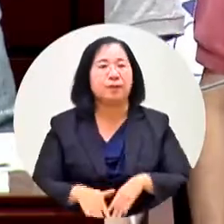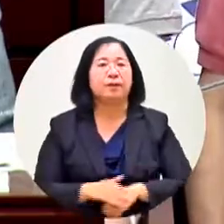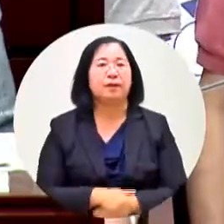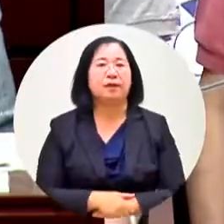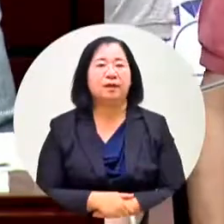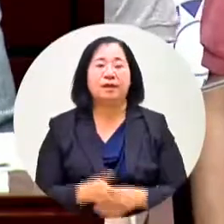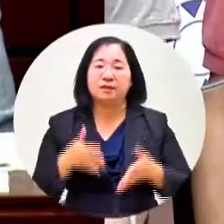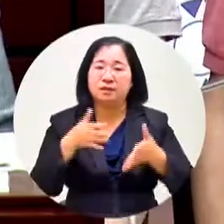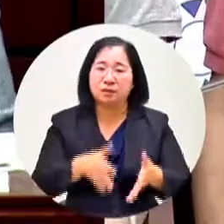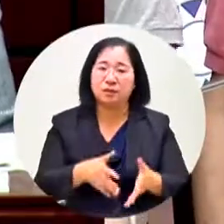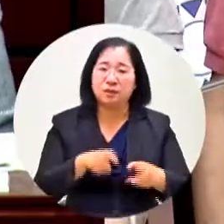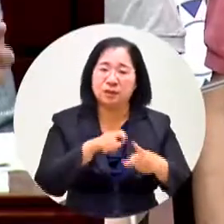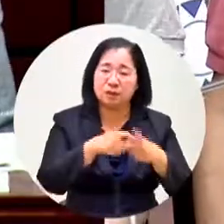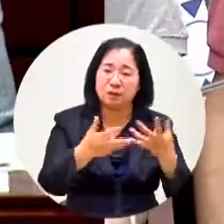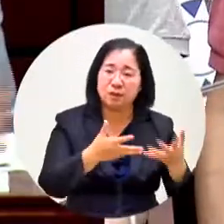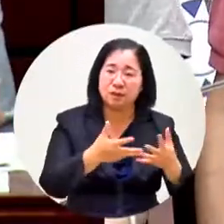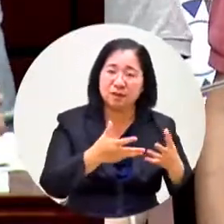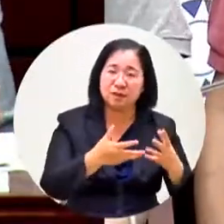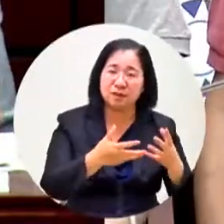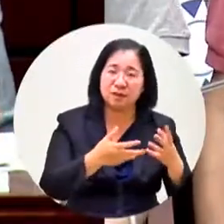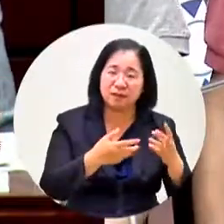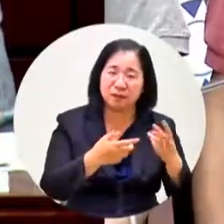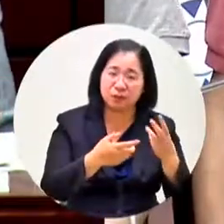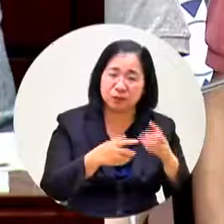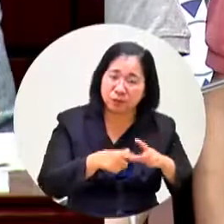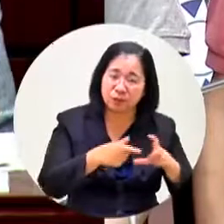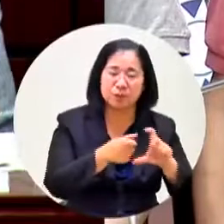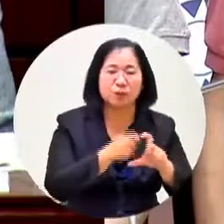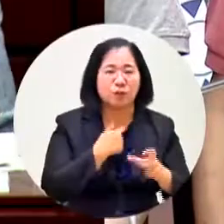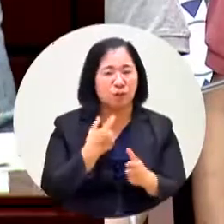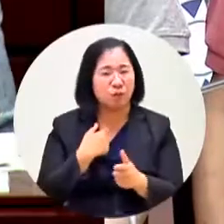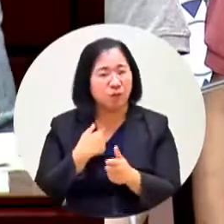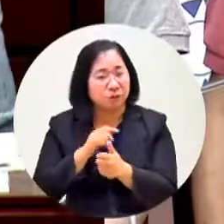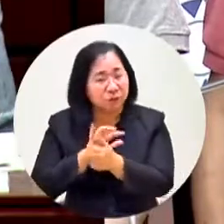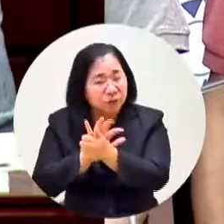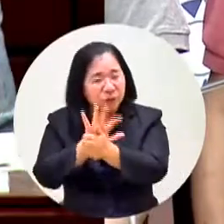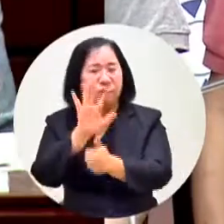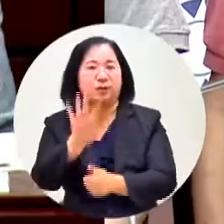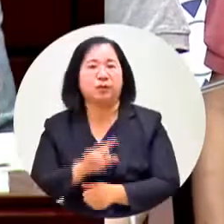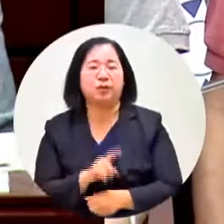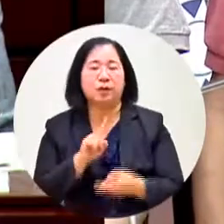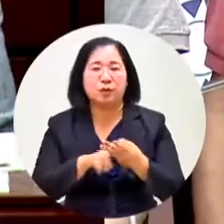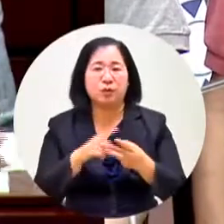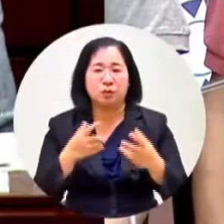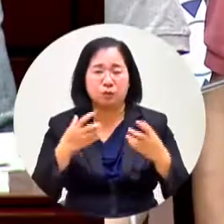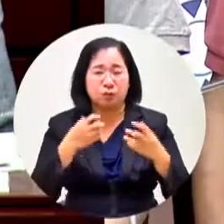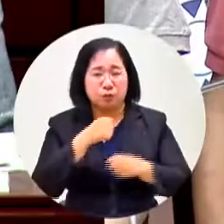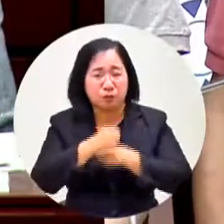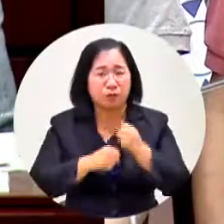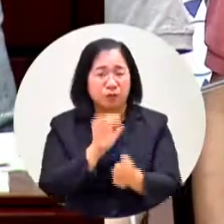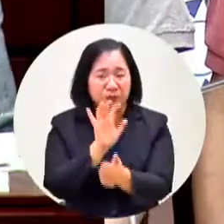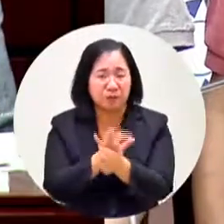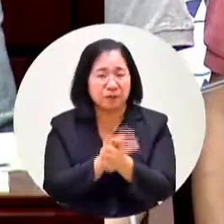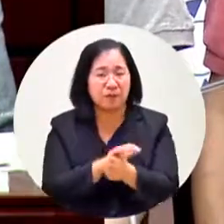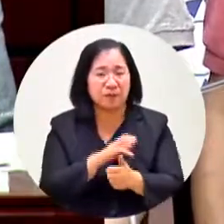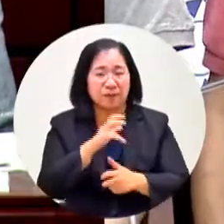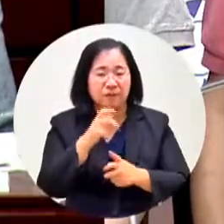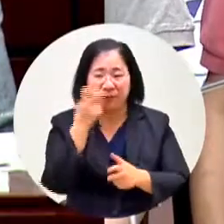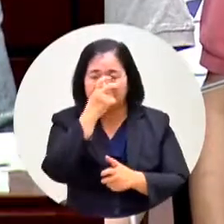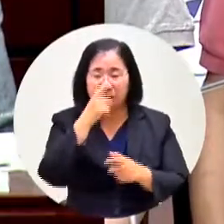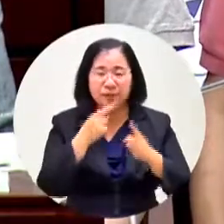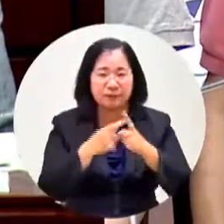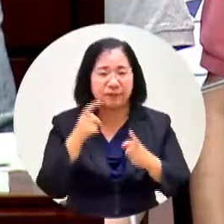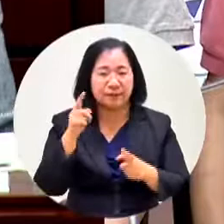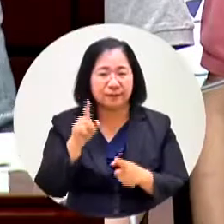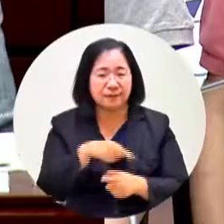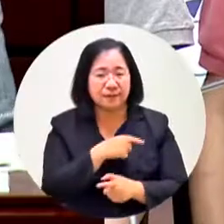我们在桥头帮你解决。所以每一个局处针对桥头工业园区我们都有在